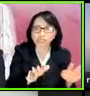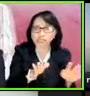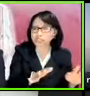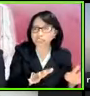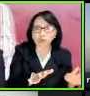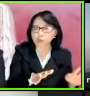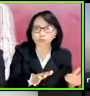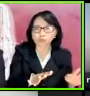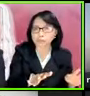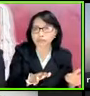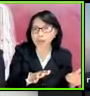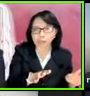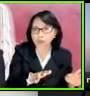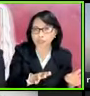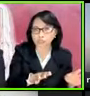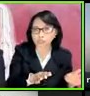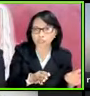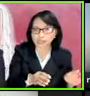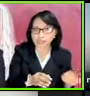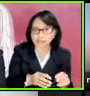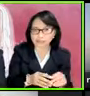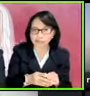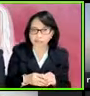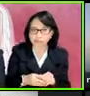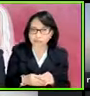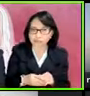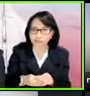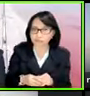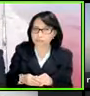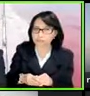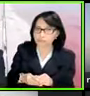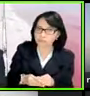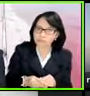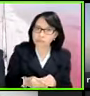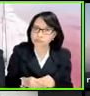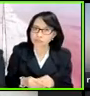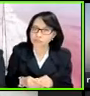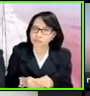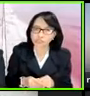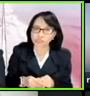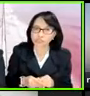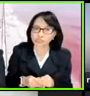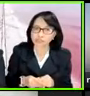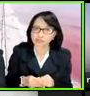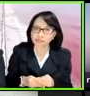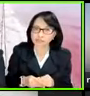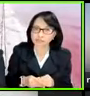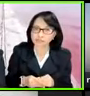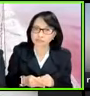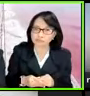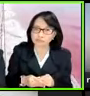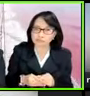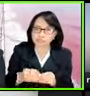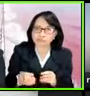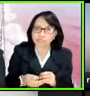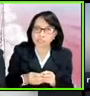orang-orang yang tidak mempunyai pengharapan di dunia ini saudara-saudara